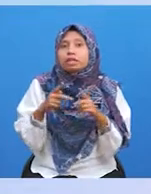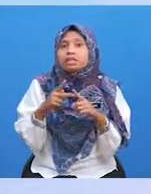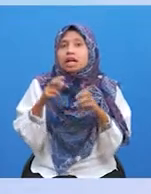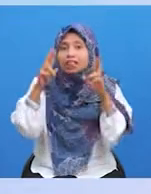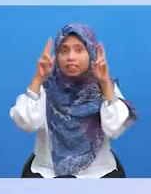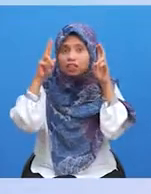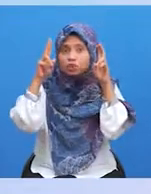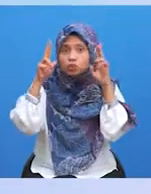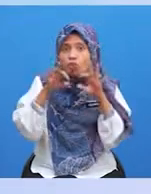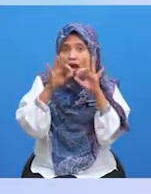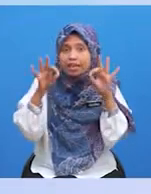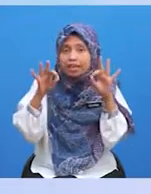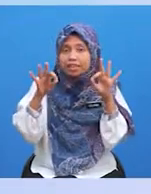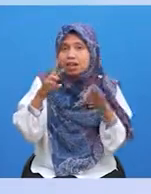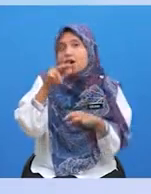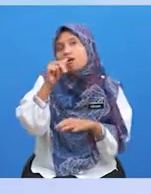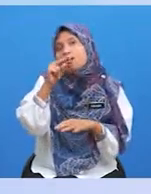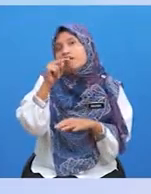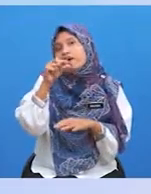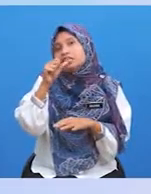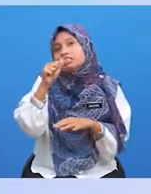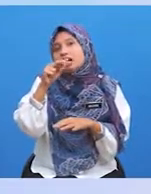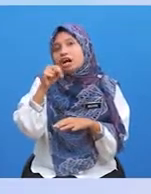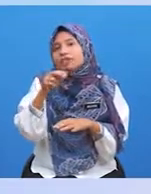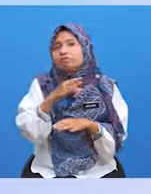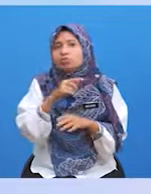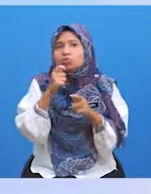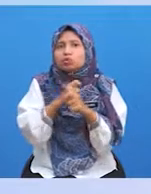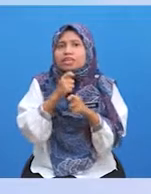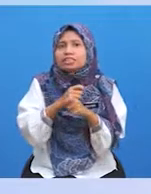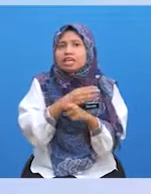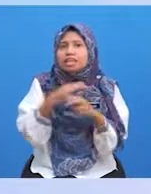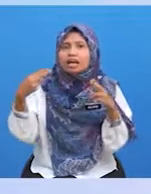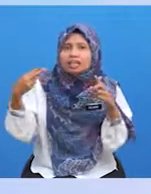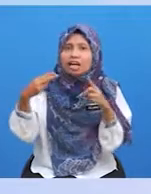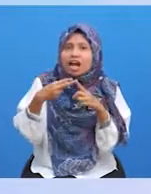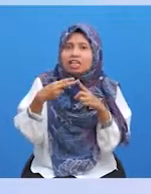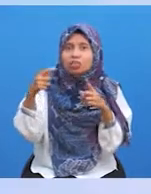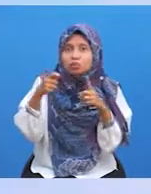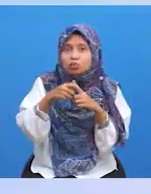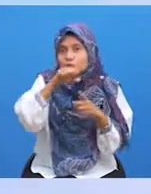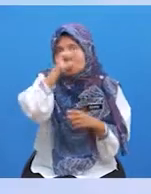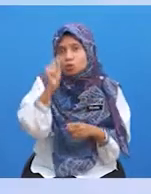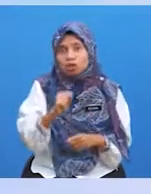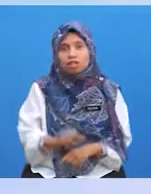tajuk, ayat rangsangan dan ayat tugasan atau hala tuju soalan.